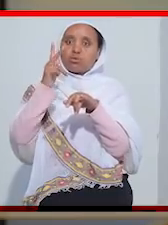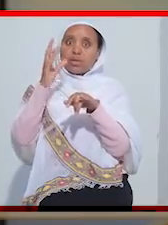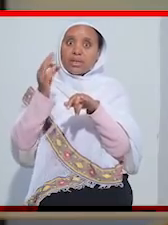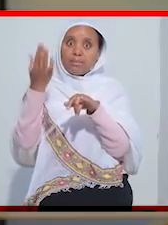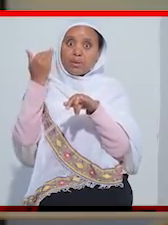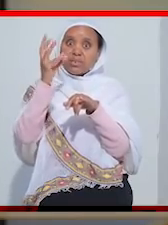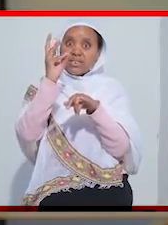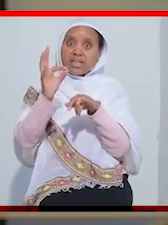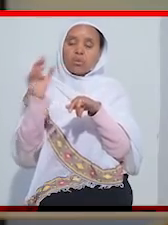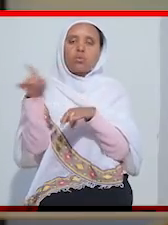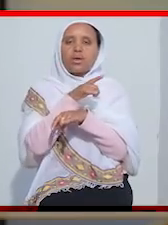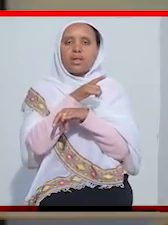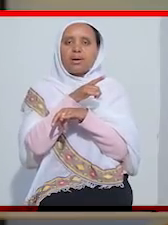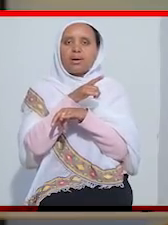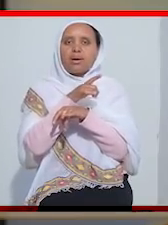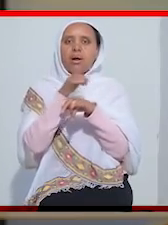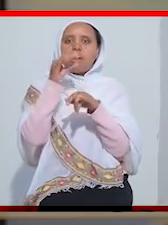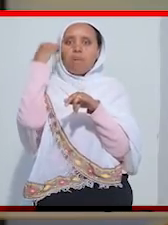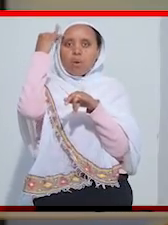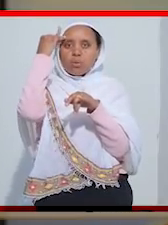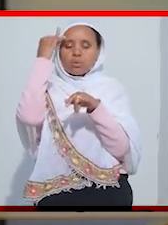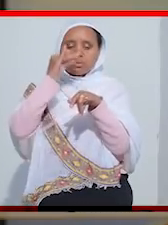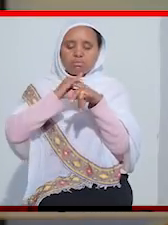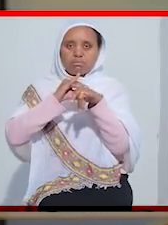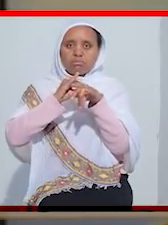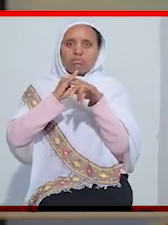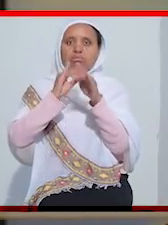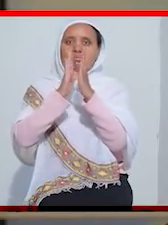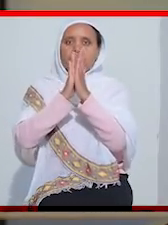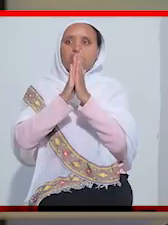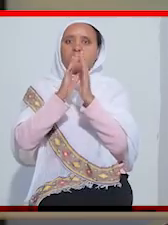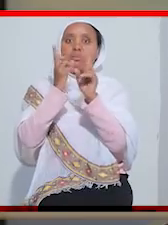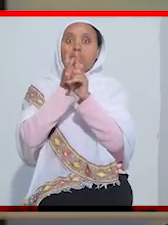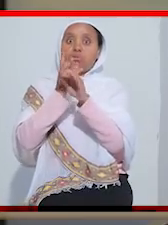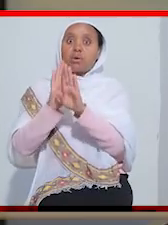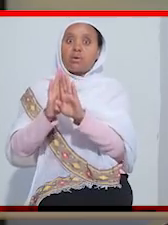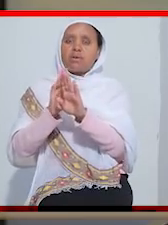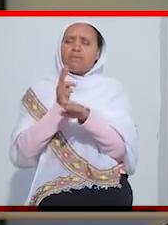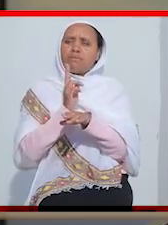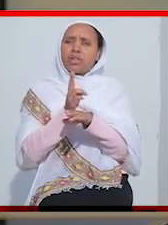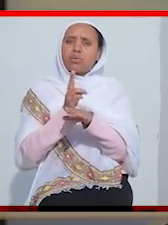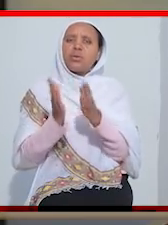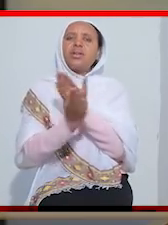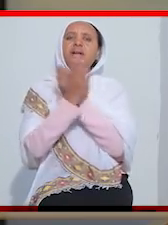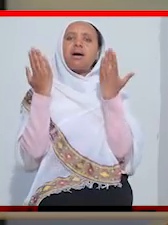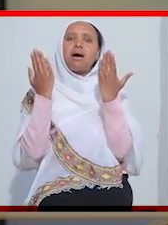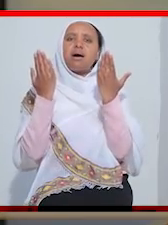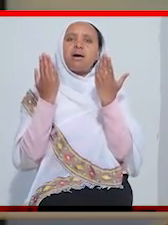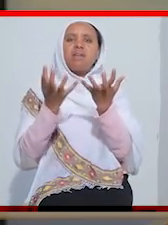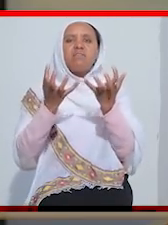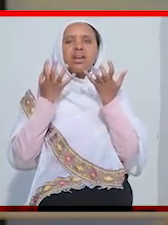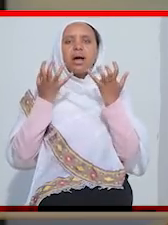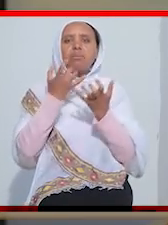ቀትር የነበረው ሶስት ሰዓት የነበረው ስድስት ሰዓት ሆኖለታል። ጳውሎስ ወጸለይነ ከመ ፍጡነ ይጽባ